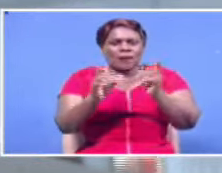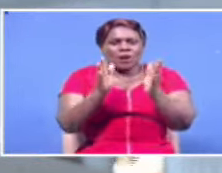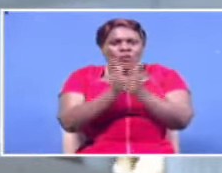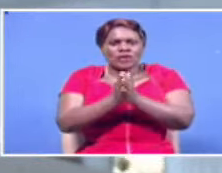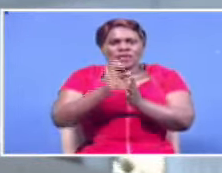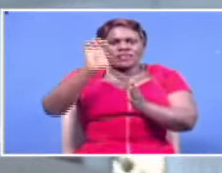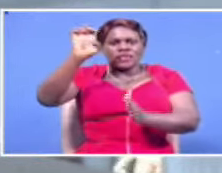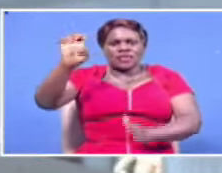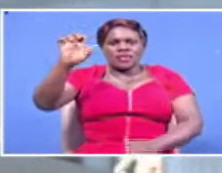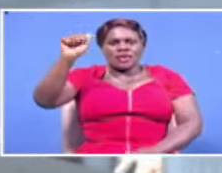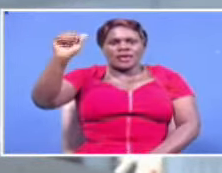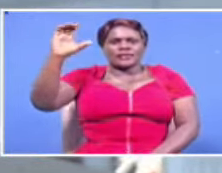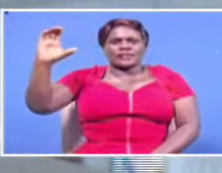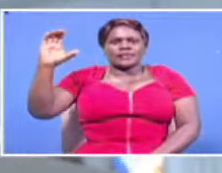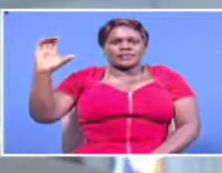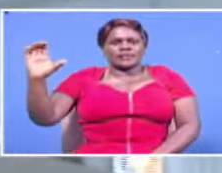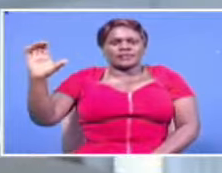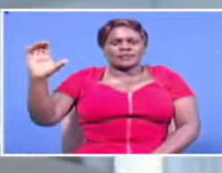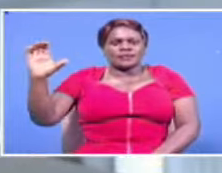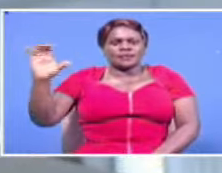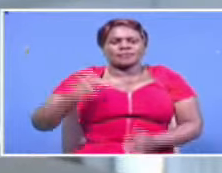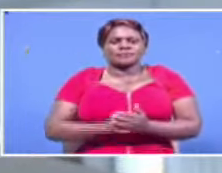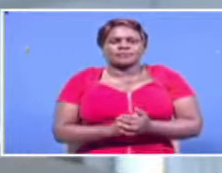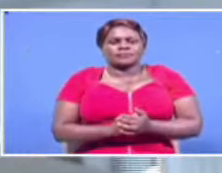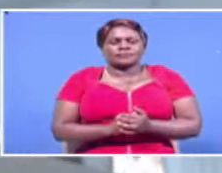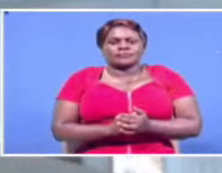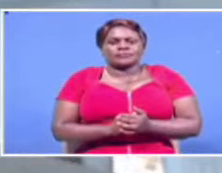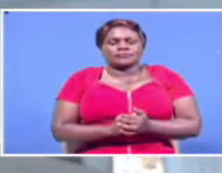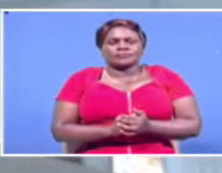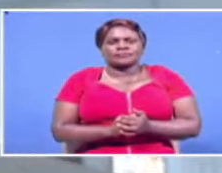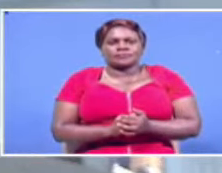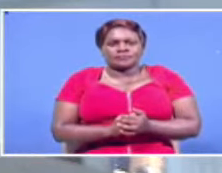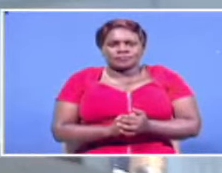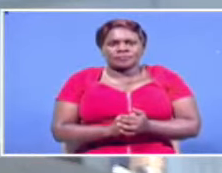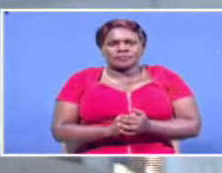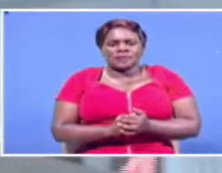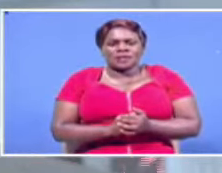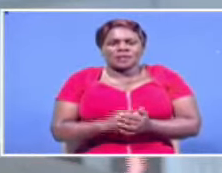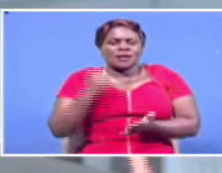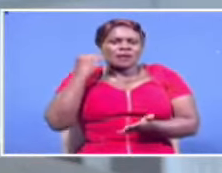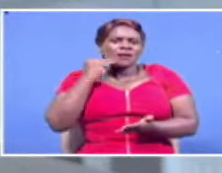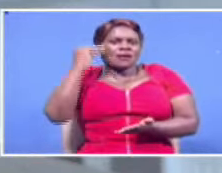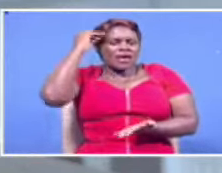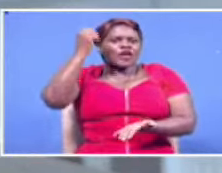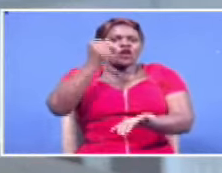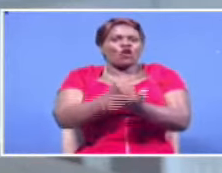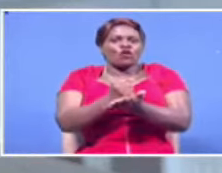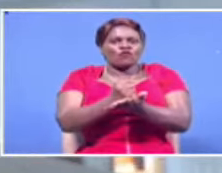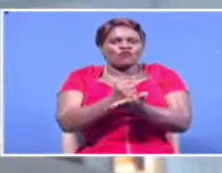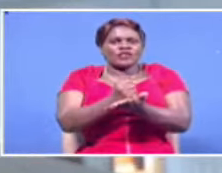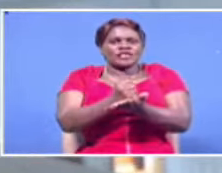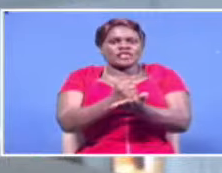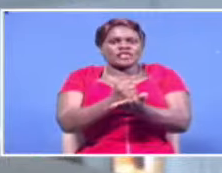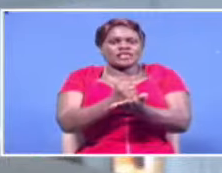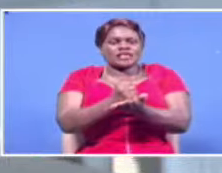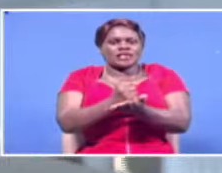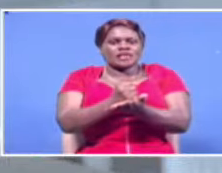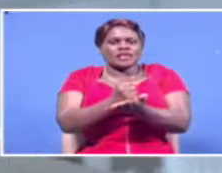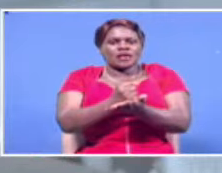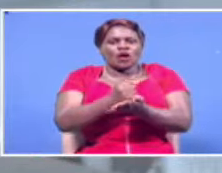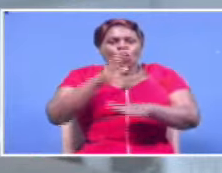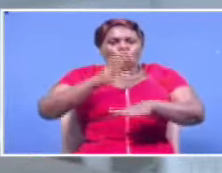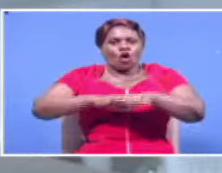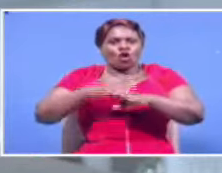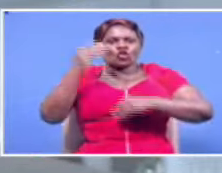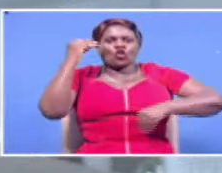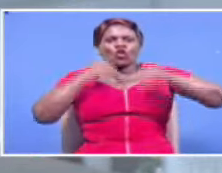maafisa wa tume ya maadili na kupambana na ufisadi EACC katika makao makuu ya Integrity Center kuhusiana na madai